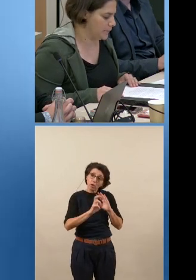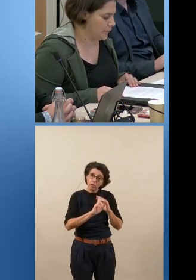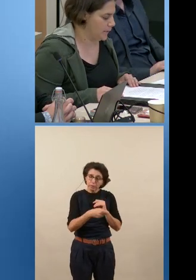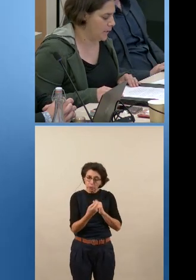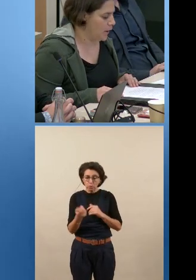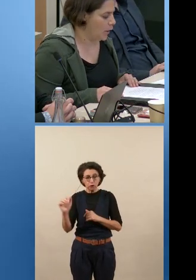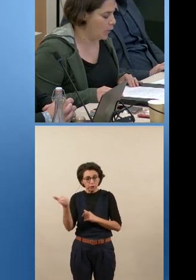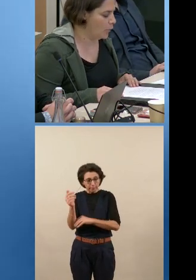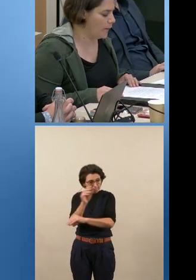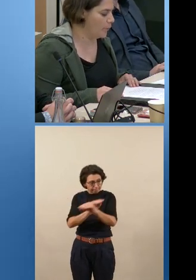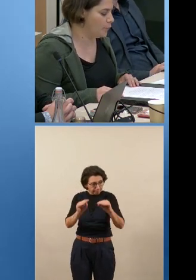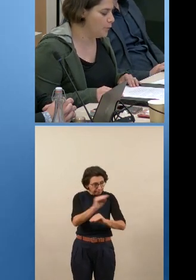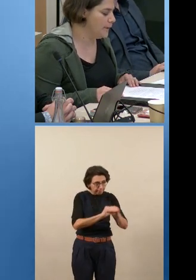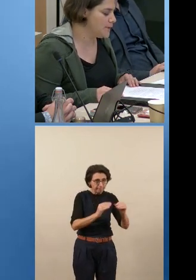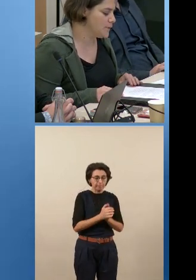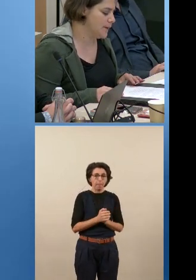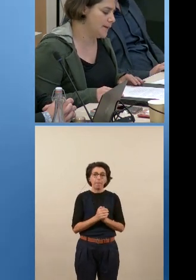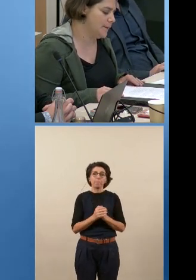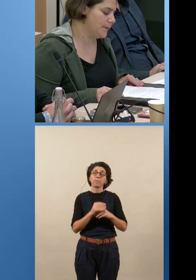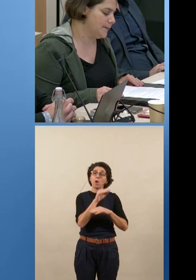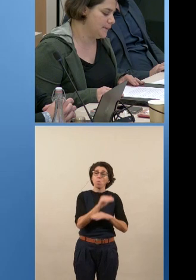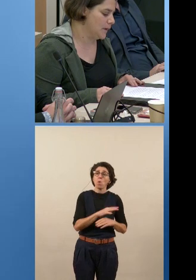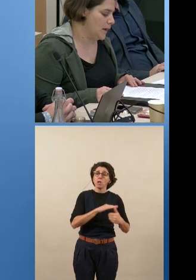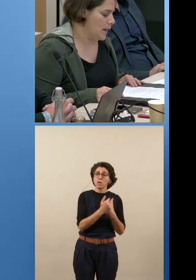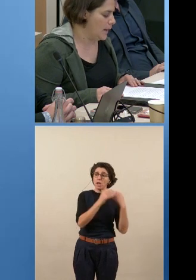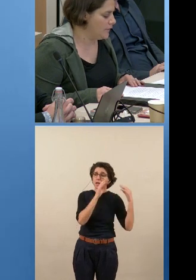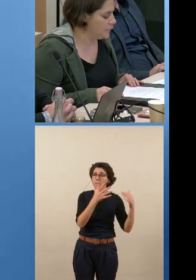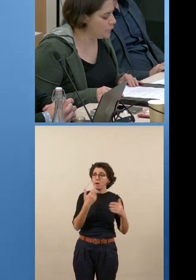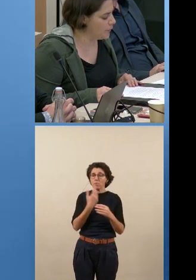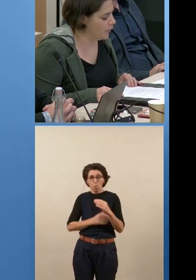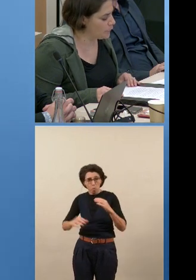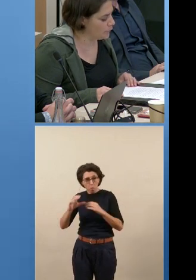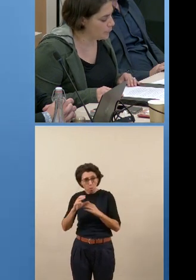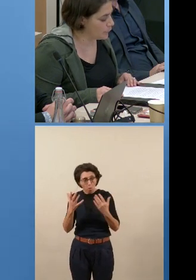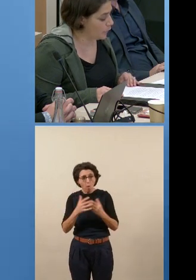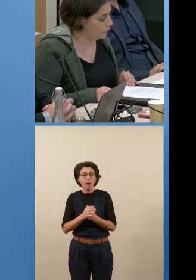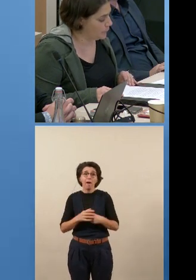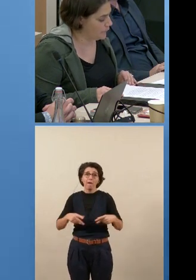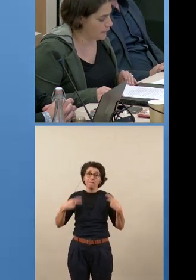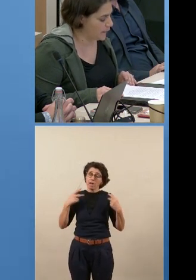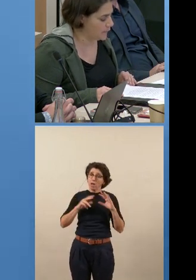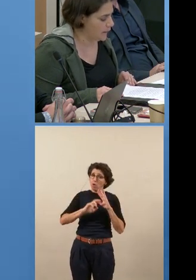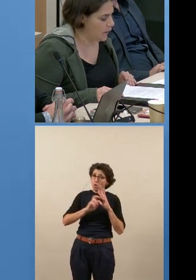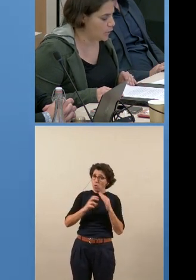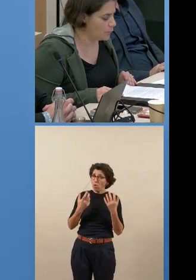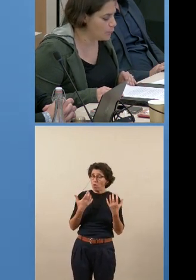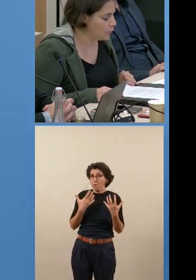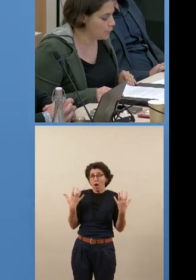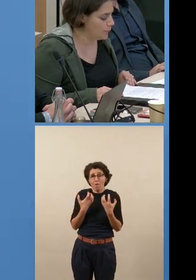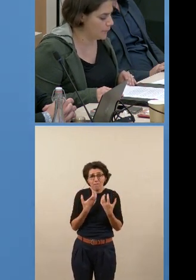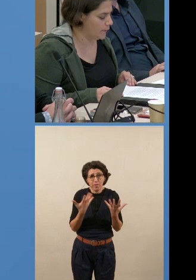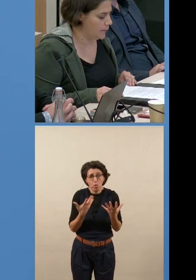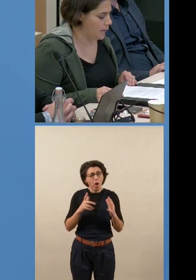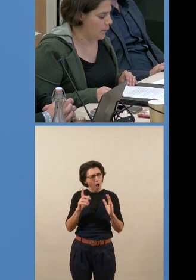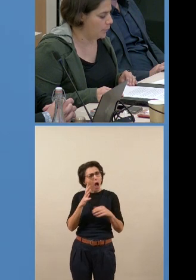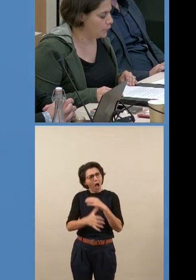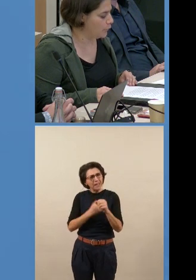chacun en complément du bouclier social et climatique la ville de Grenoble entend donc en 2024 comme tout au long du